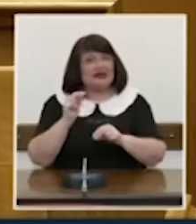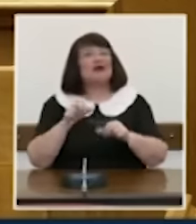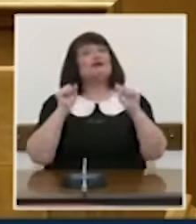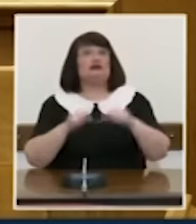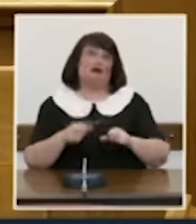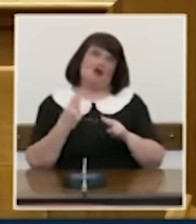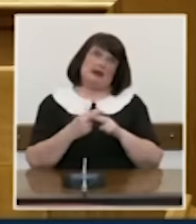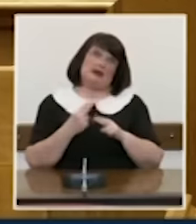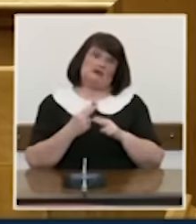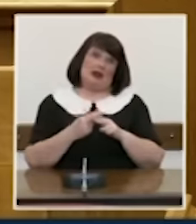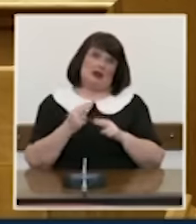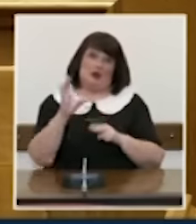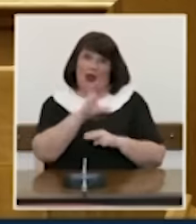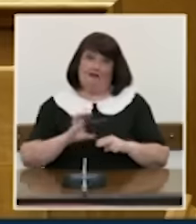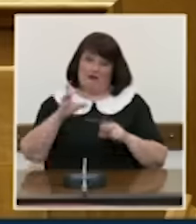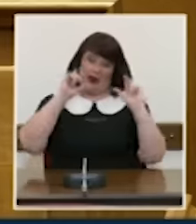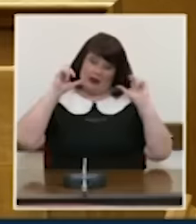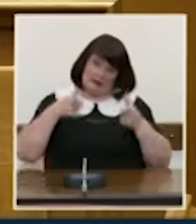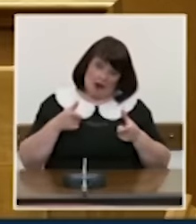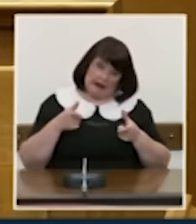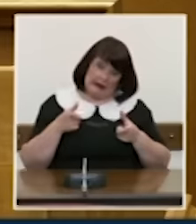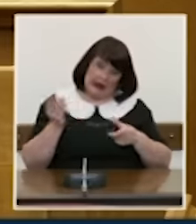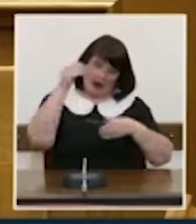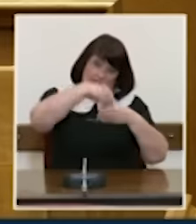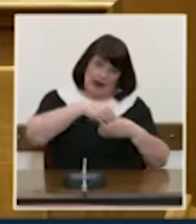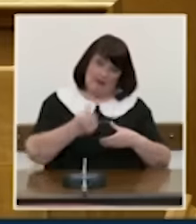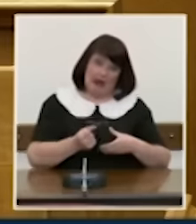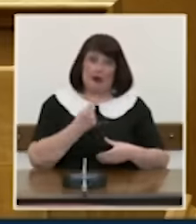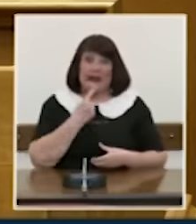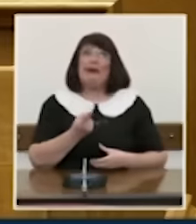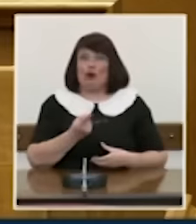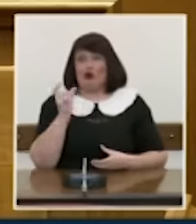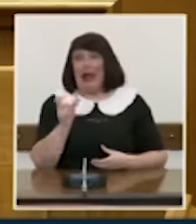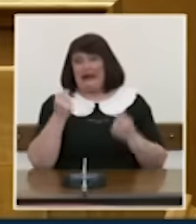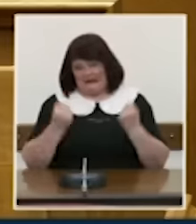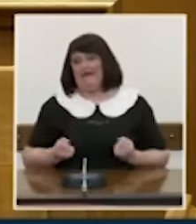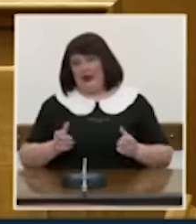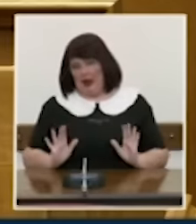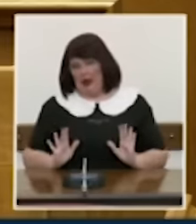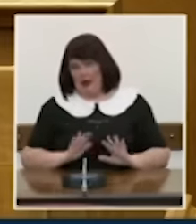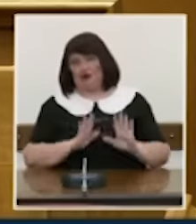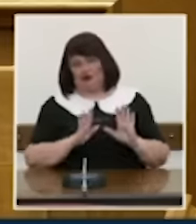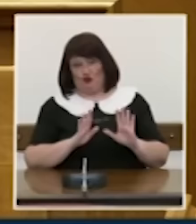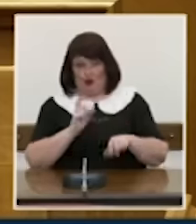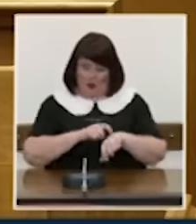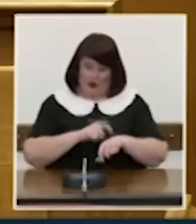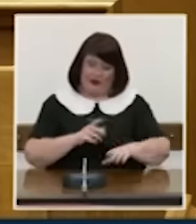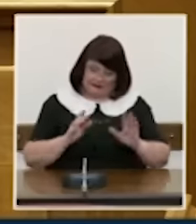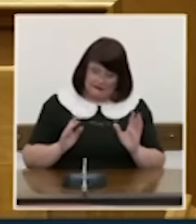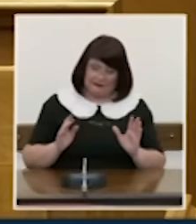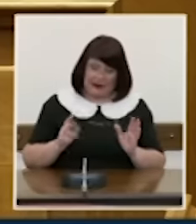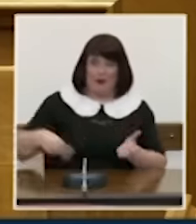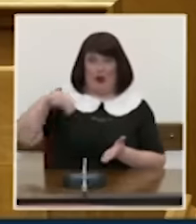της ευρωπαϊκής δημοκρατίας. Μην πω τίποτα βάρη τώρα, ώρες που είναι και από το βήμα εδώ που